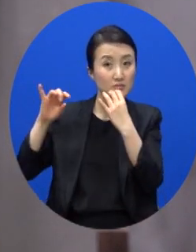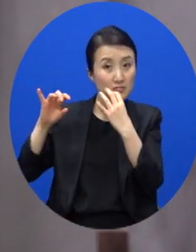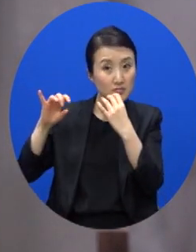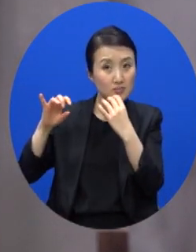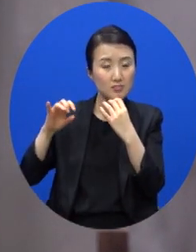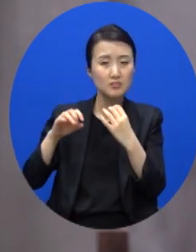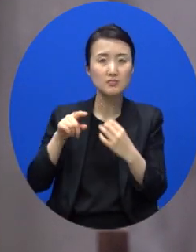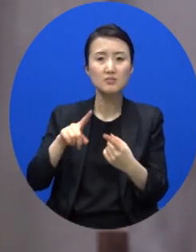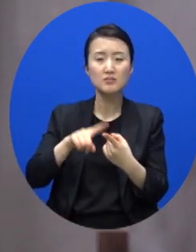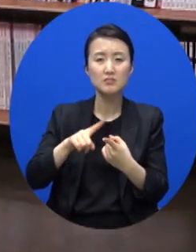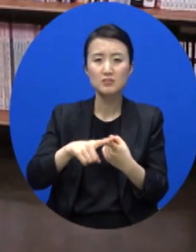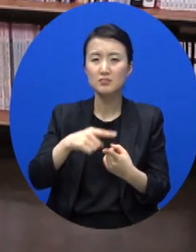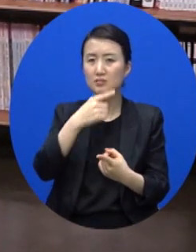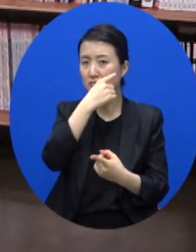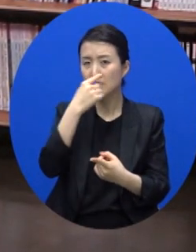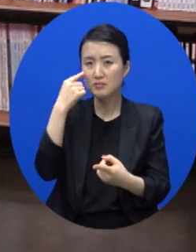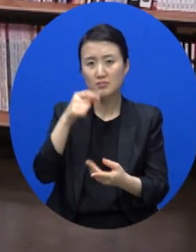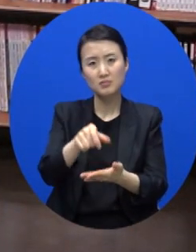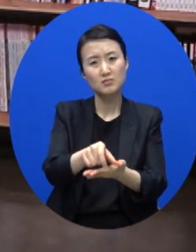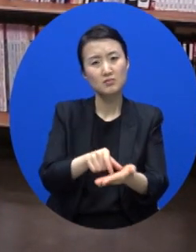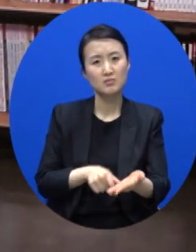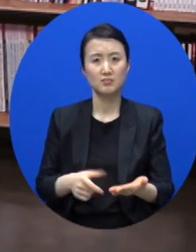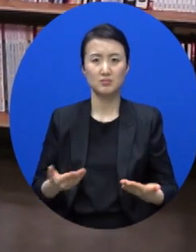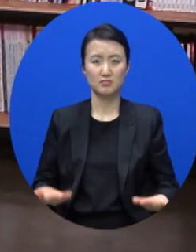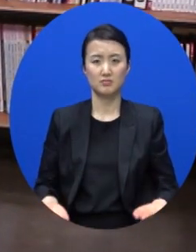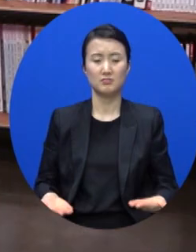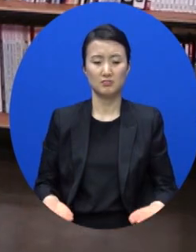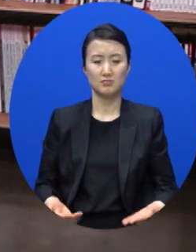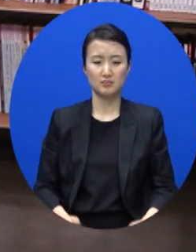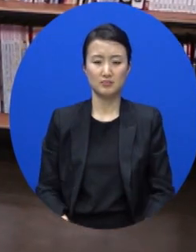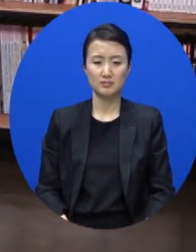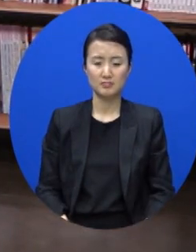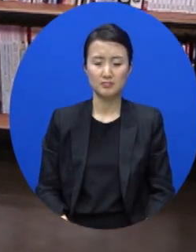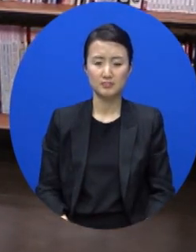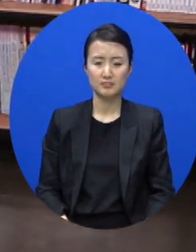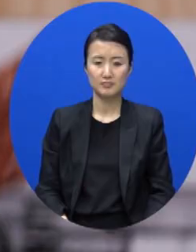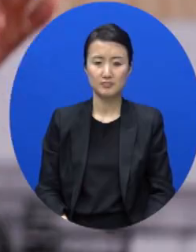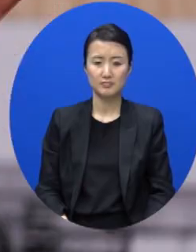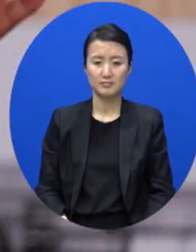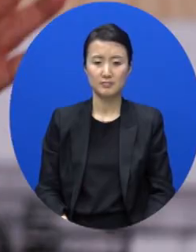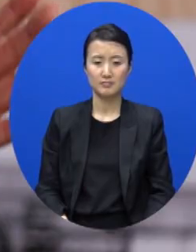기록이 없지 않느냐. 그러나